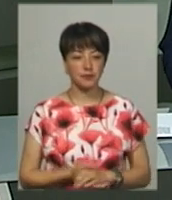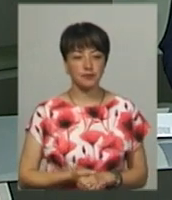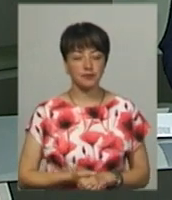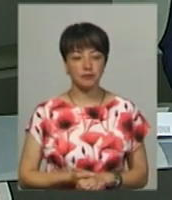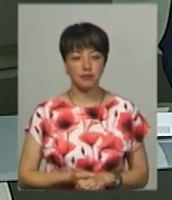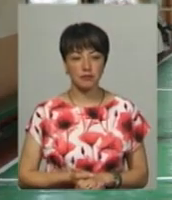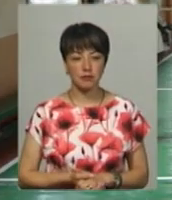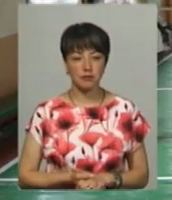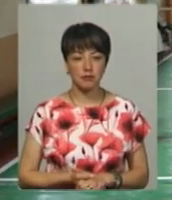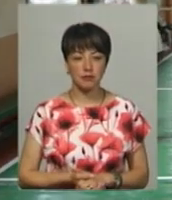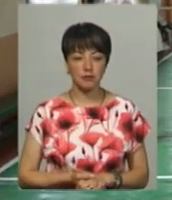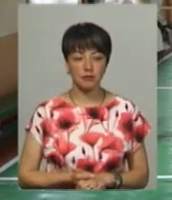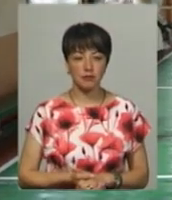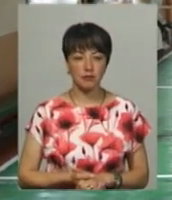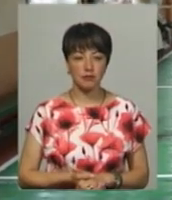Гуменного.